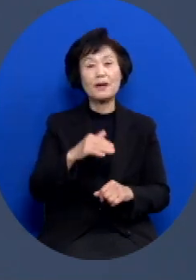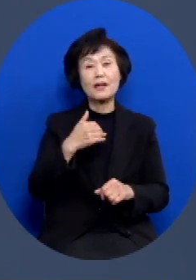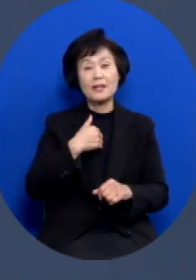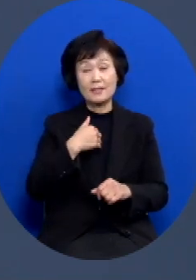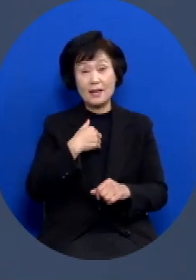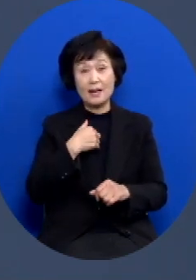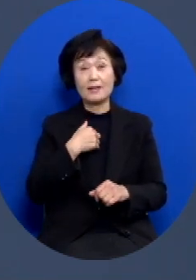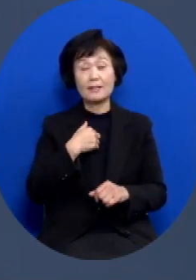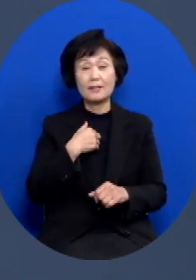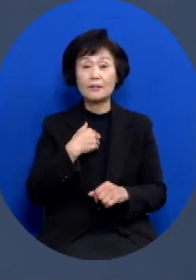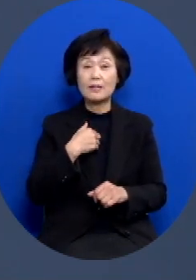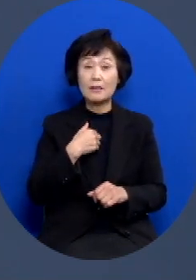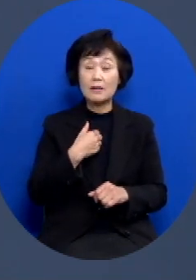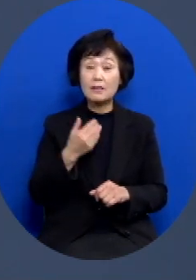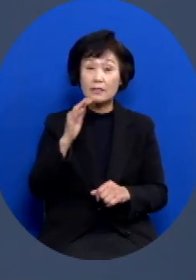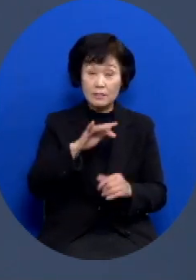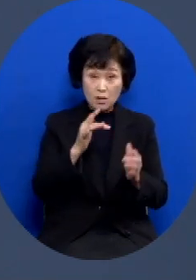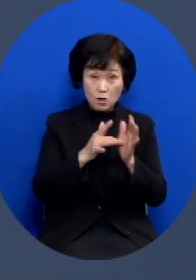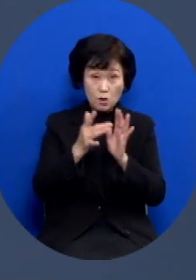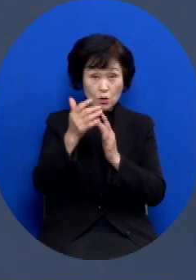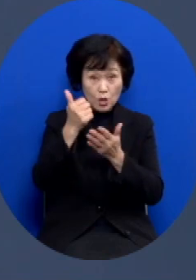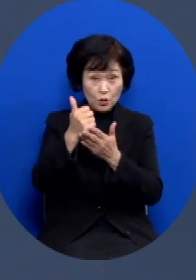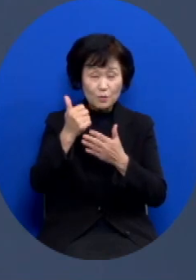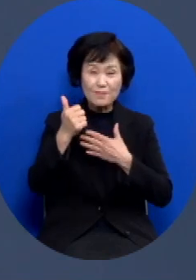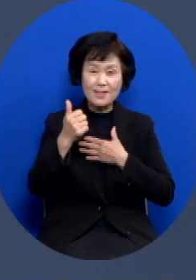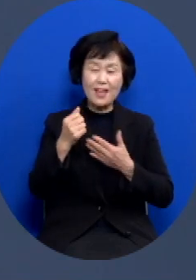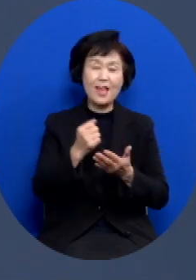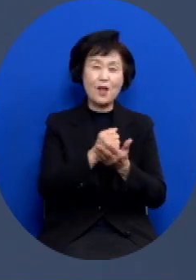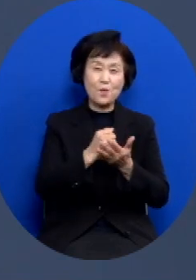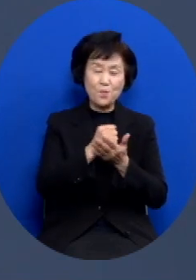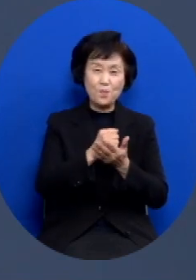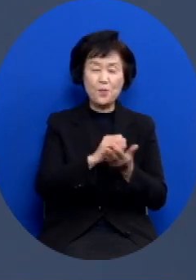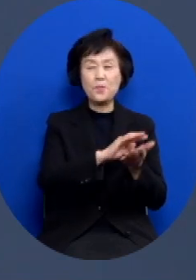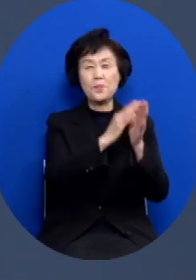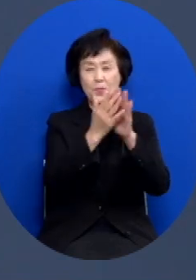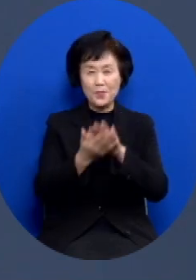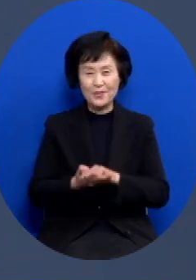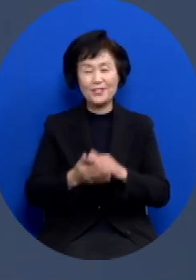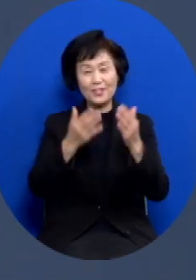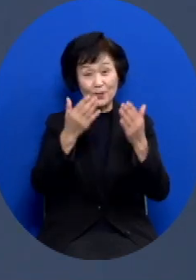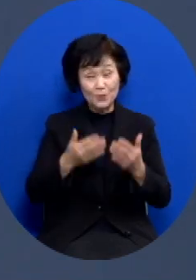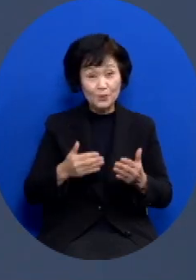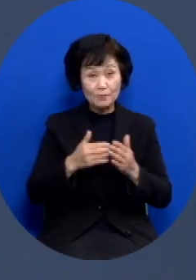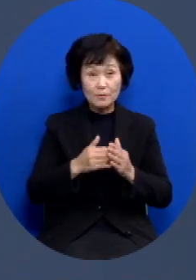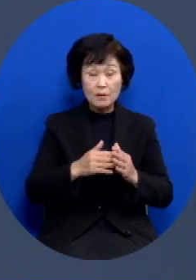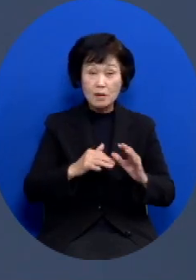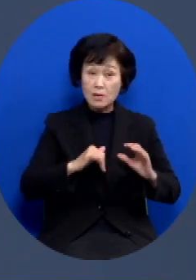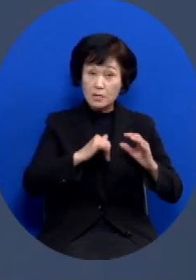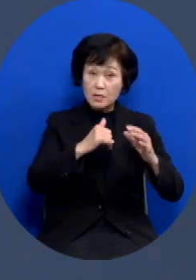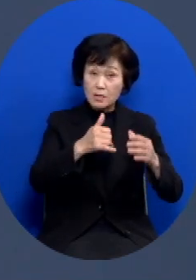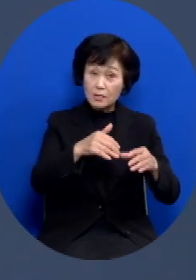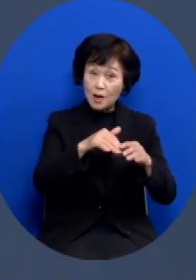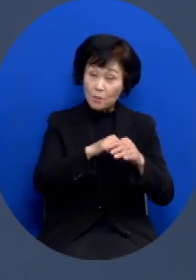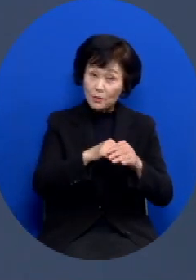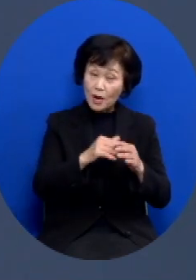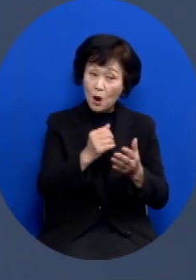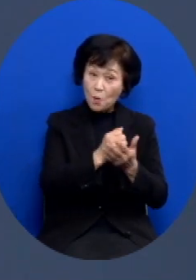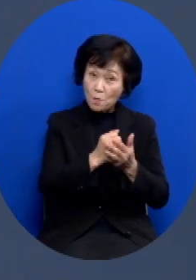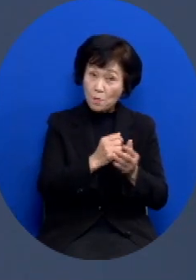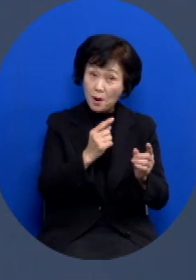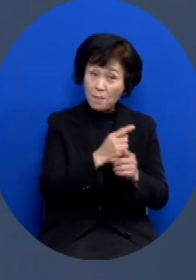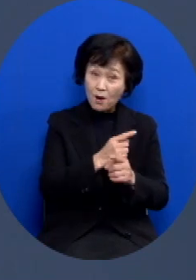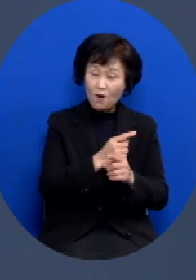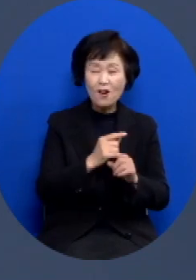보냈는데요 그런데 예수님께서 제 운영을 받고 주셨습니다 세상 문화가 운명을 바꾸는 것이